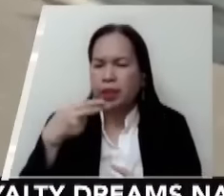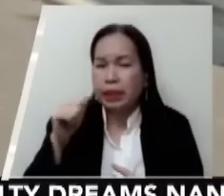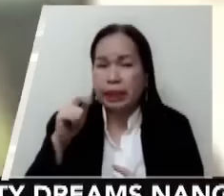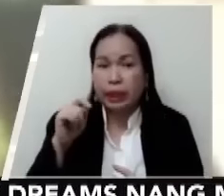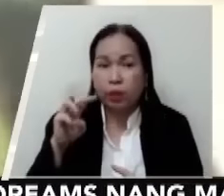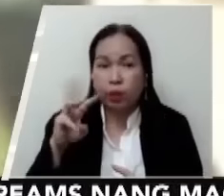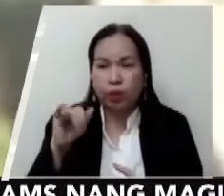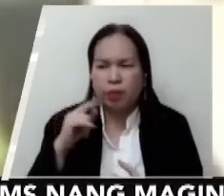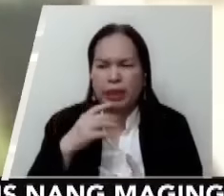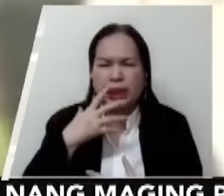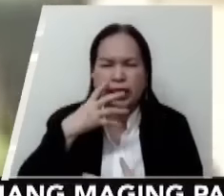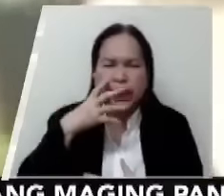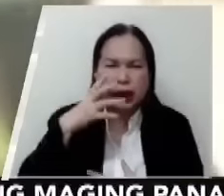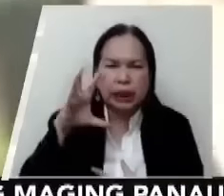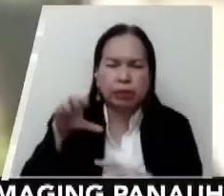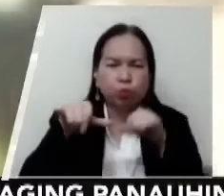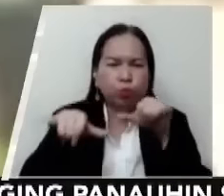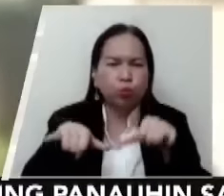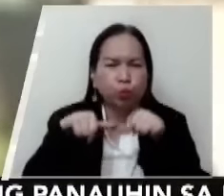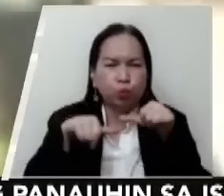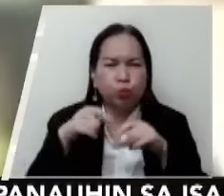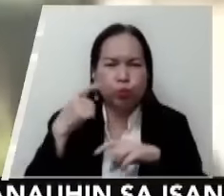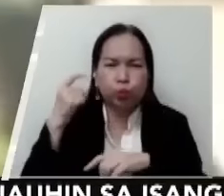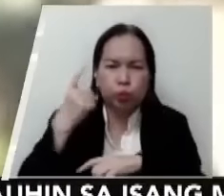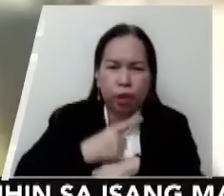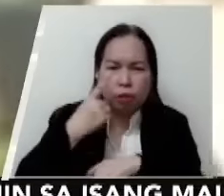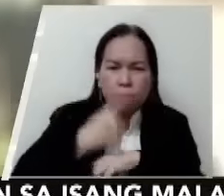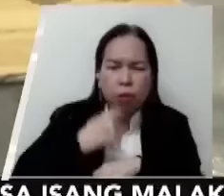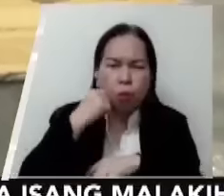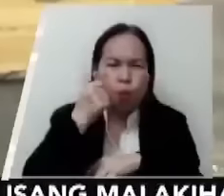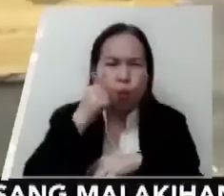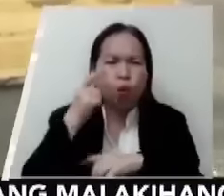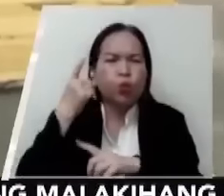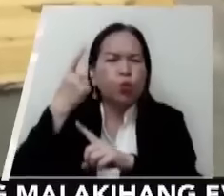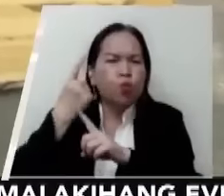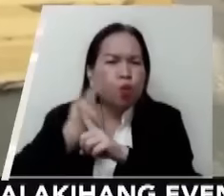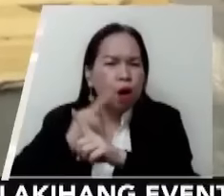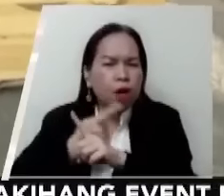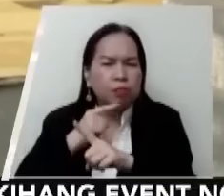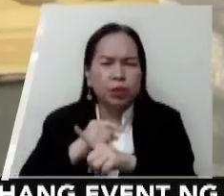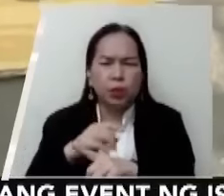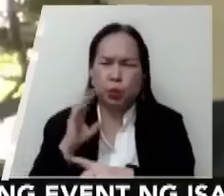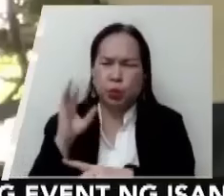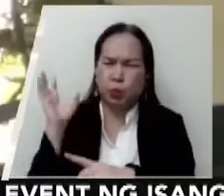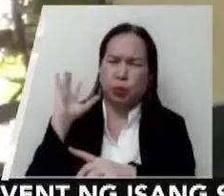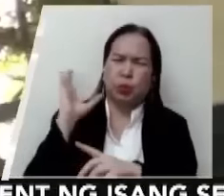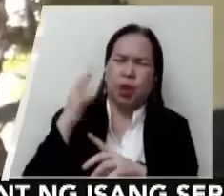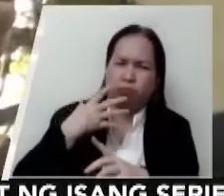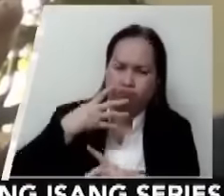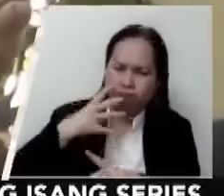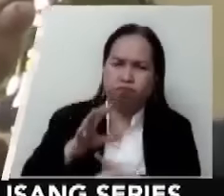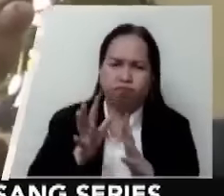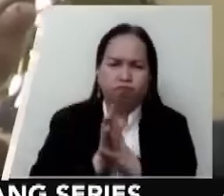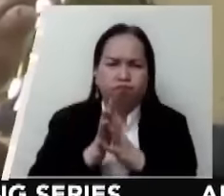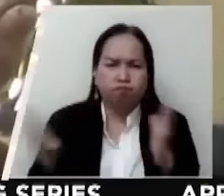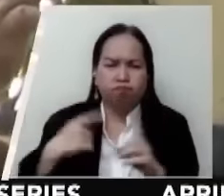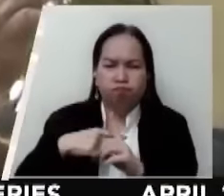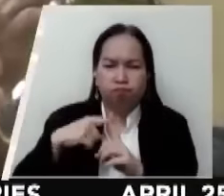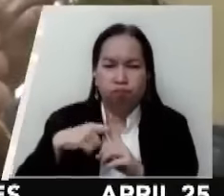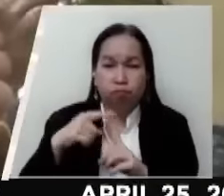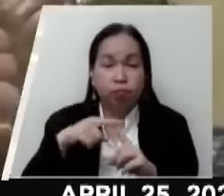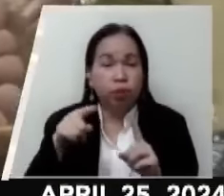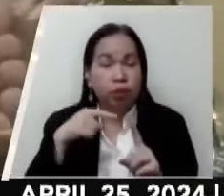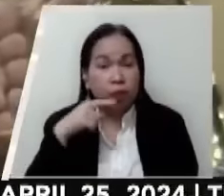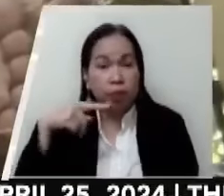ilang buwan kung saan hindi pangkaraniwan ang tindi ng init. Pero sabi ng PAGASA, kulang pa ang init natin